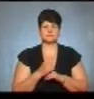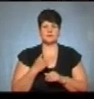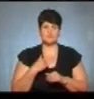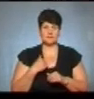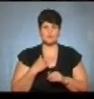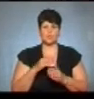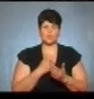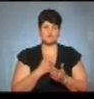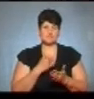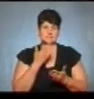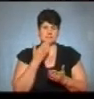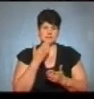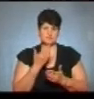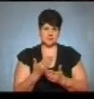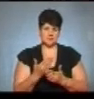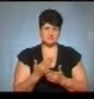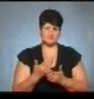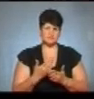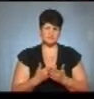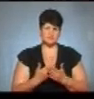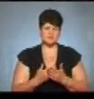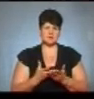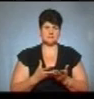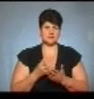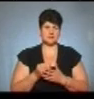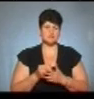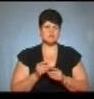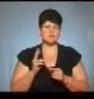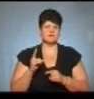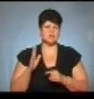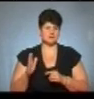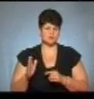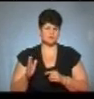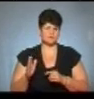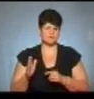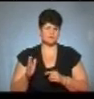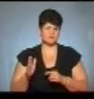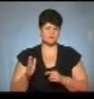Я хочу запитати, ви, допустимо, платили за квартиру на Польщі.